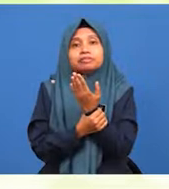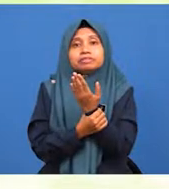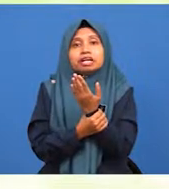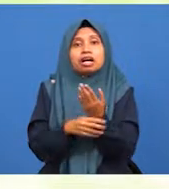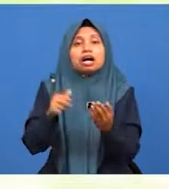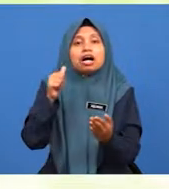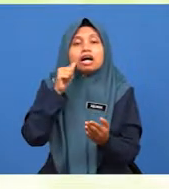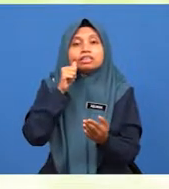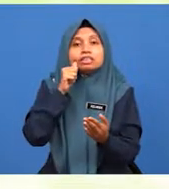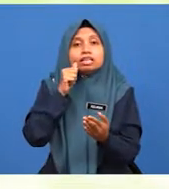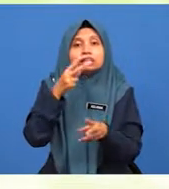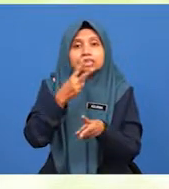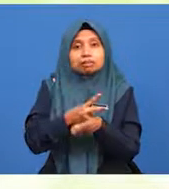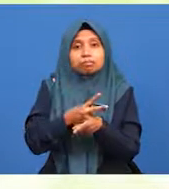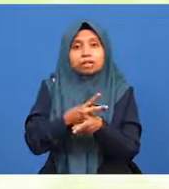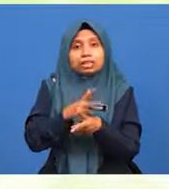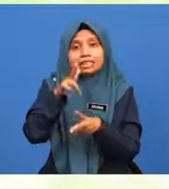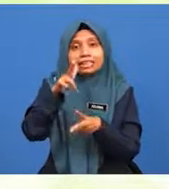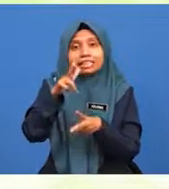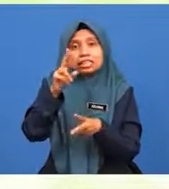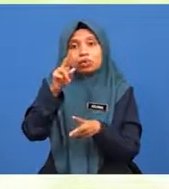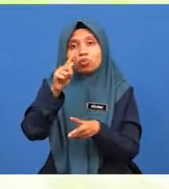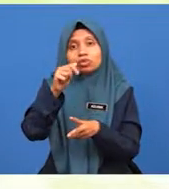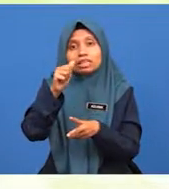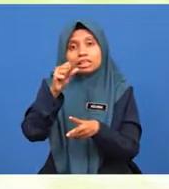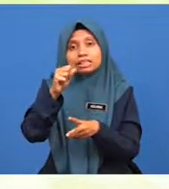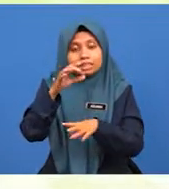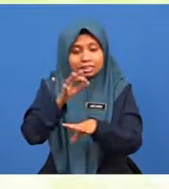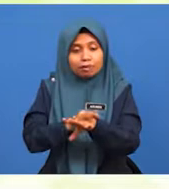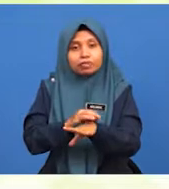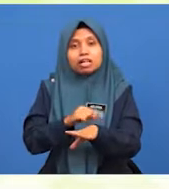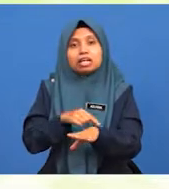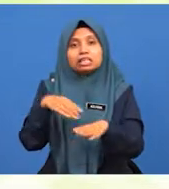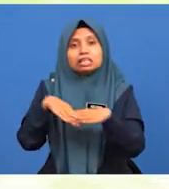3 utas jam tangan di dalam laci.